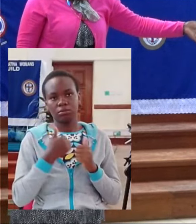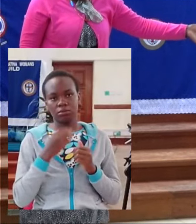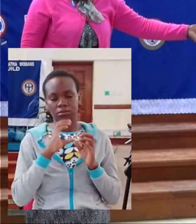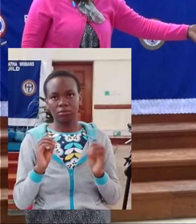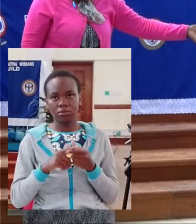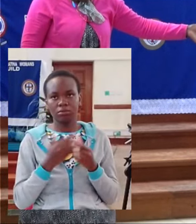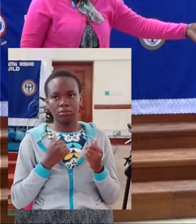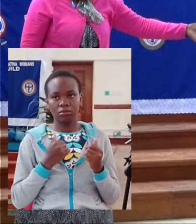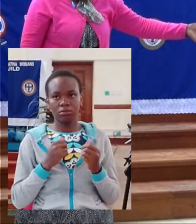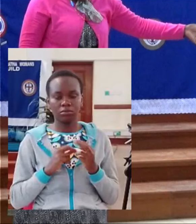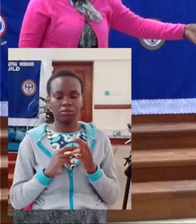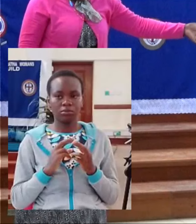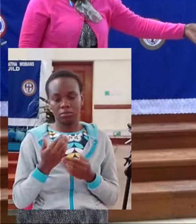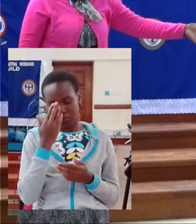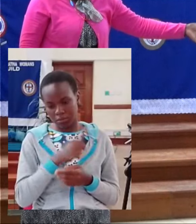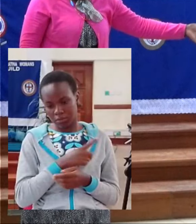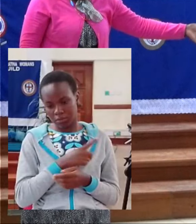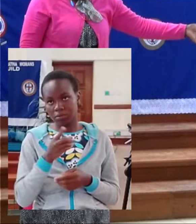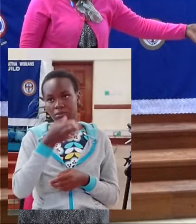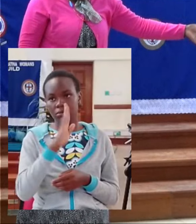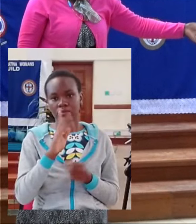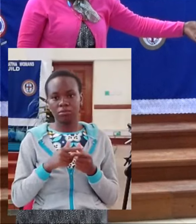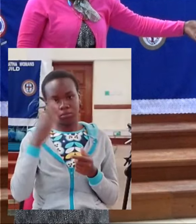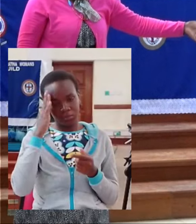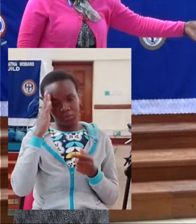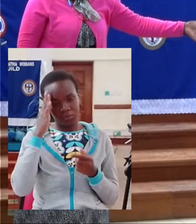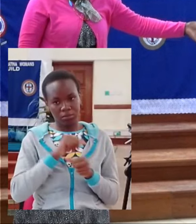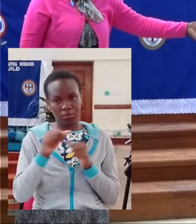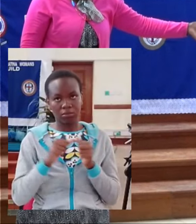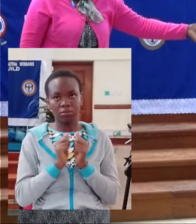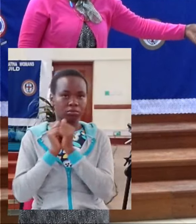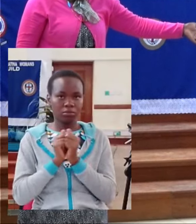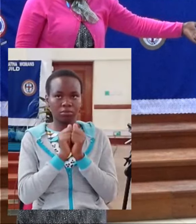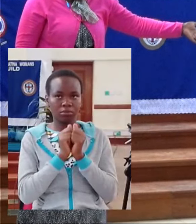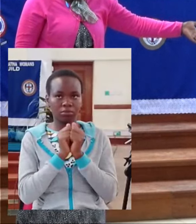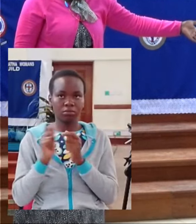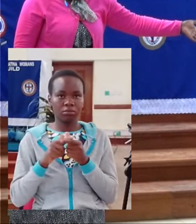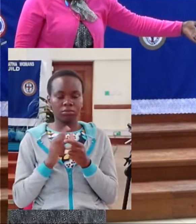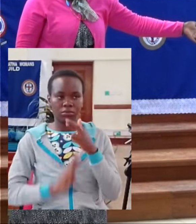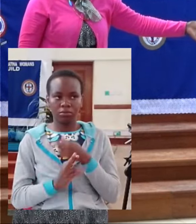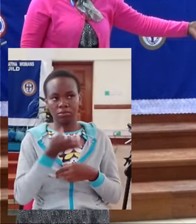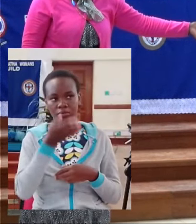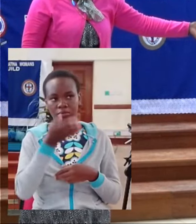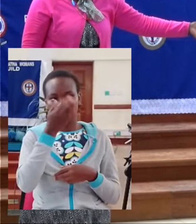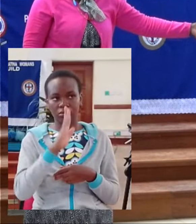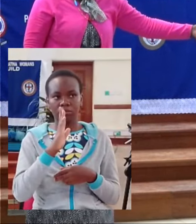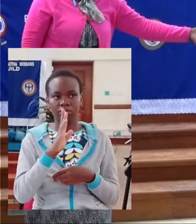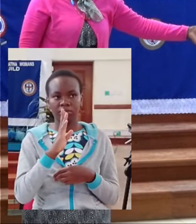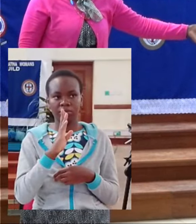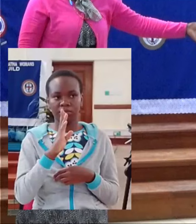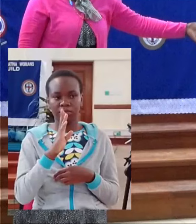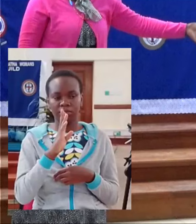nyaririne ciaku muthamaki mwene hinya Ngai twina uhoro wa gukwambararia ona gugutugeria muthamaki wa thayo